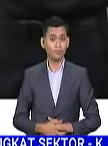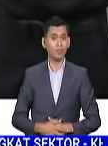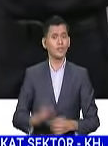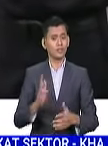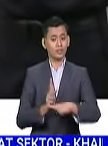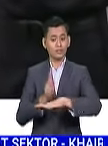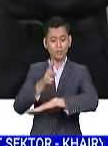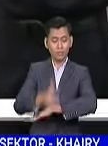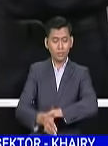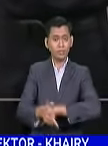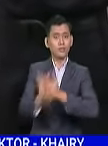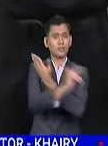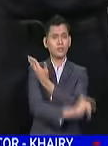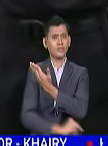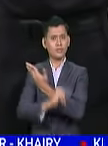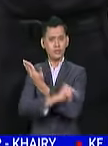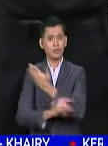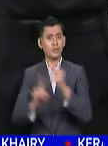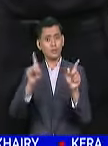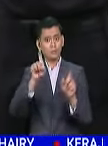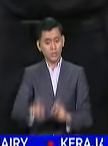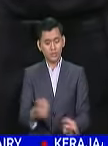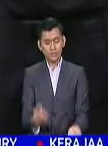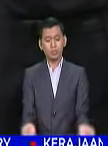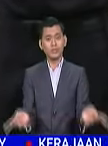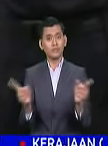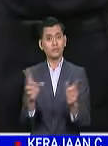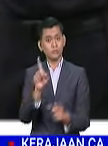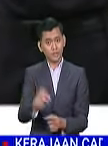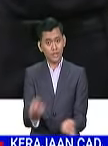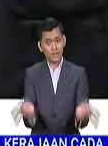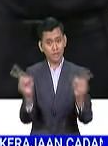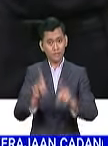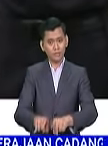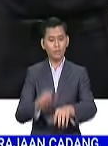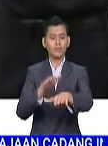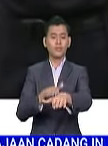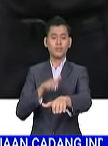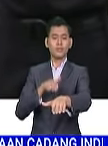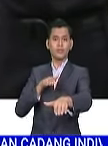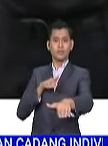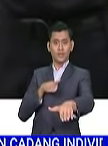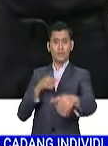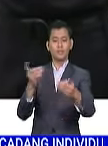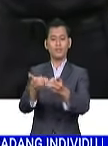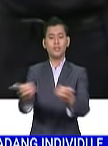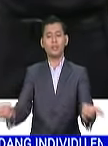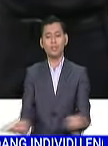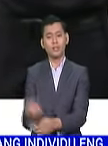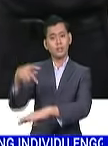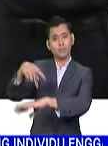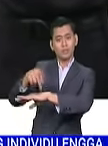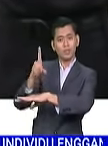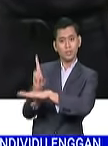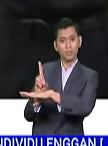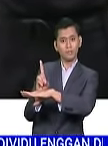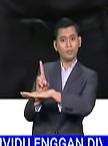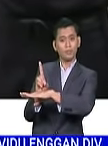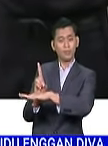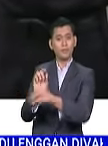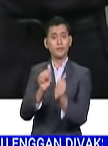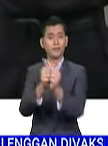merentas negeri yang diberikan, pastinya berlaku pertambahan kenderaan di daerah ini khususnya pada hujung minggu. Jadi untuk itu